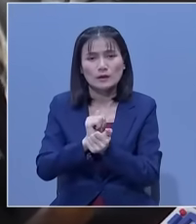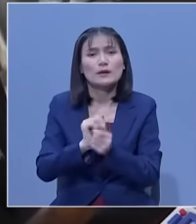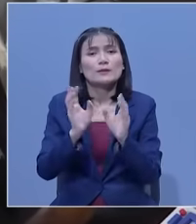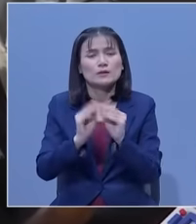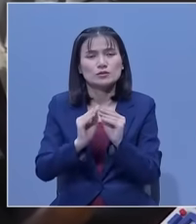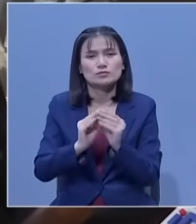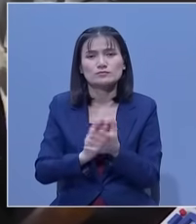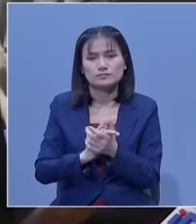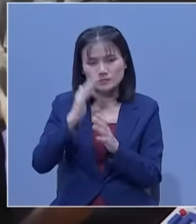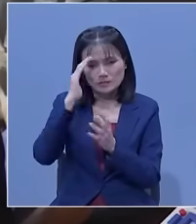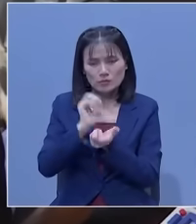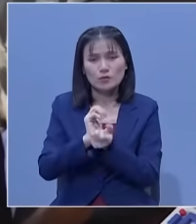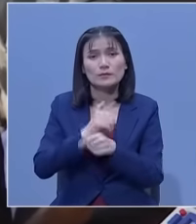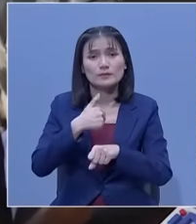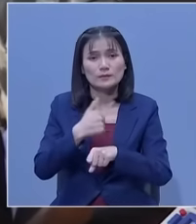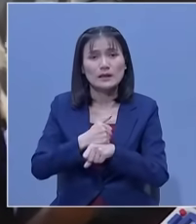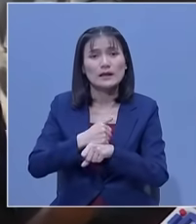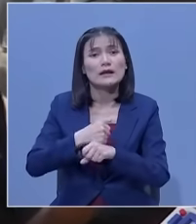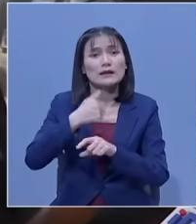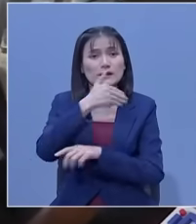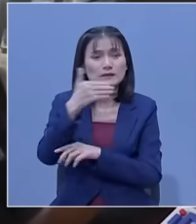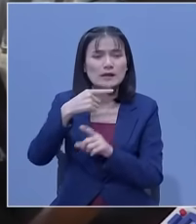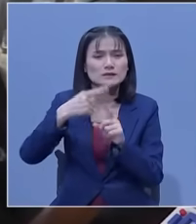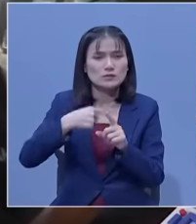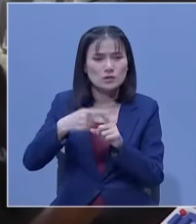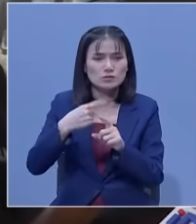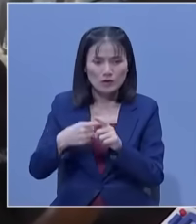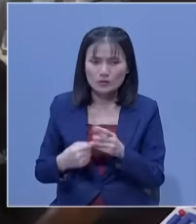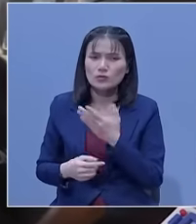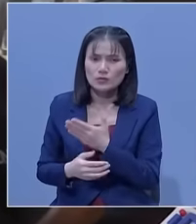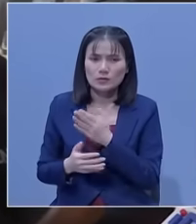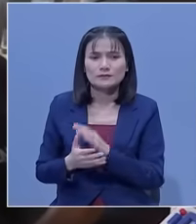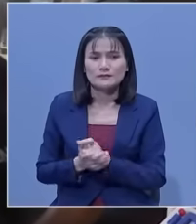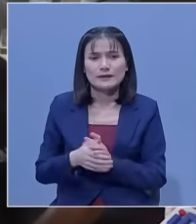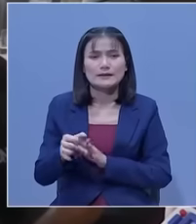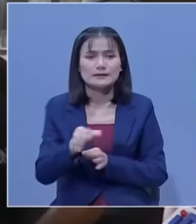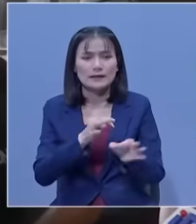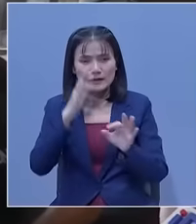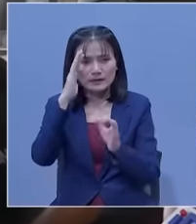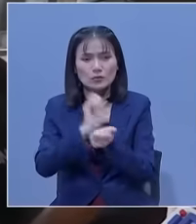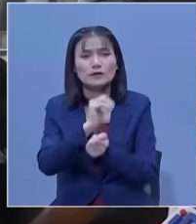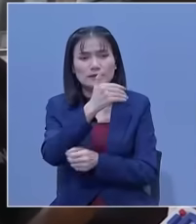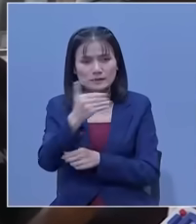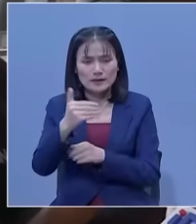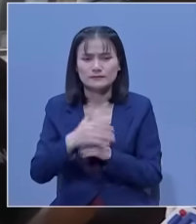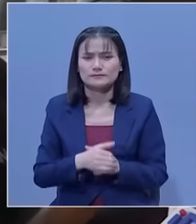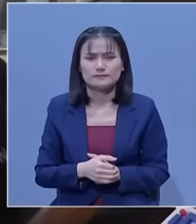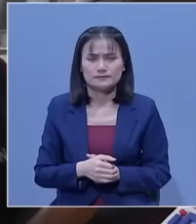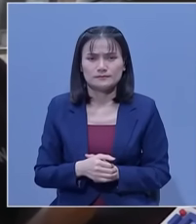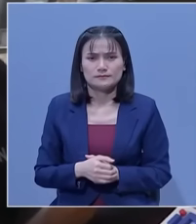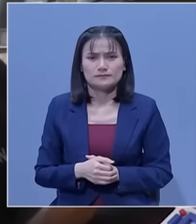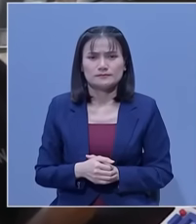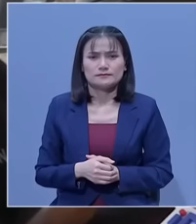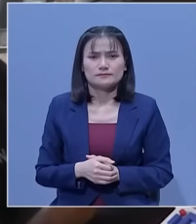กิตรัตนพันเพชรรักษาการแทนผู้บัญชาการตำรวจแห่งชาติเป็นประธานการประชุมนะคะเพื่อลงรายละเอียดเรื่องนโยบายค่ะ